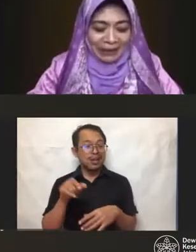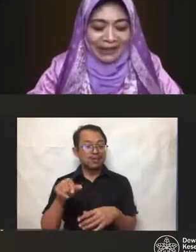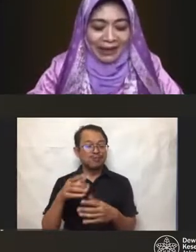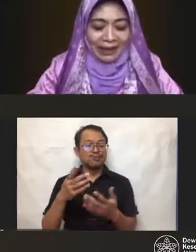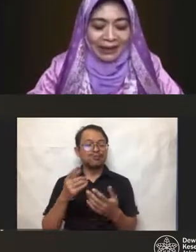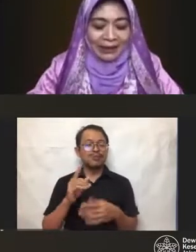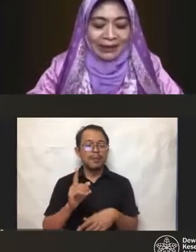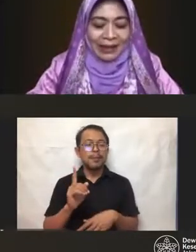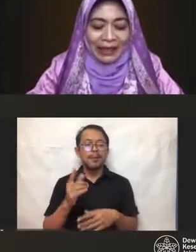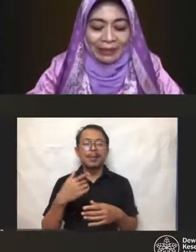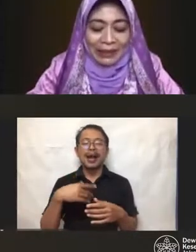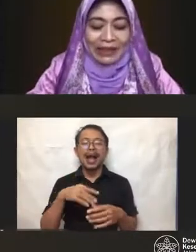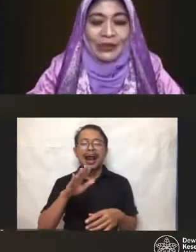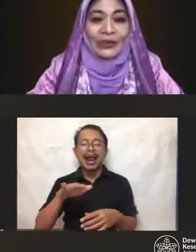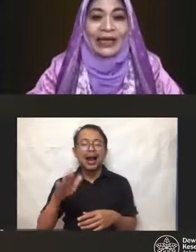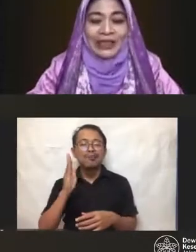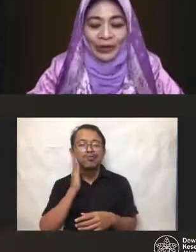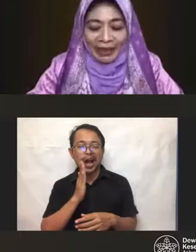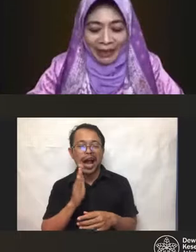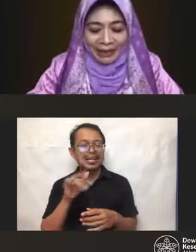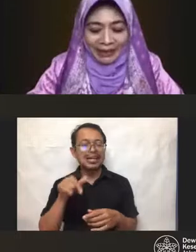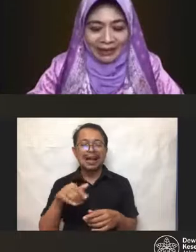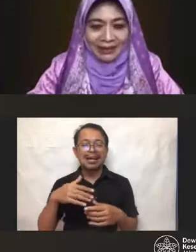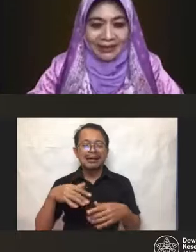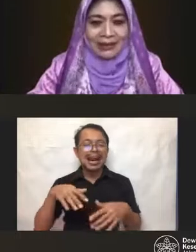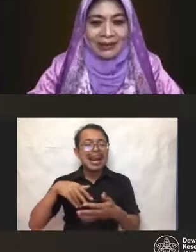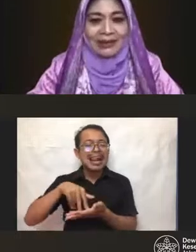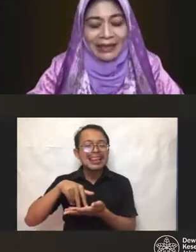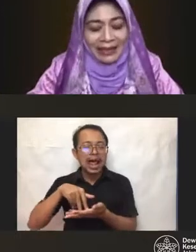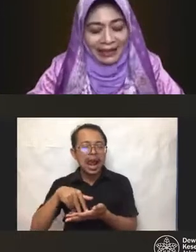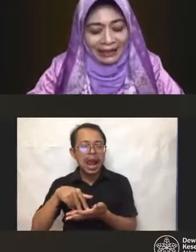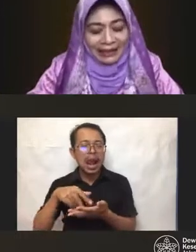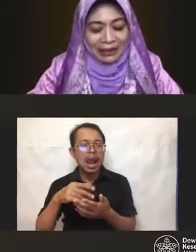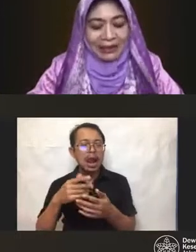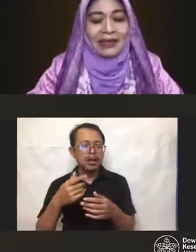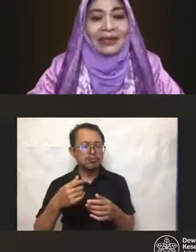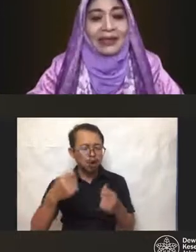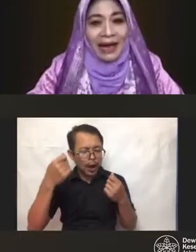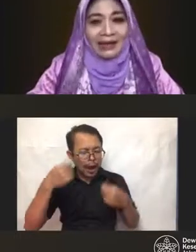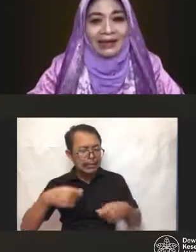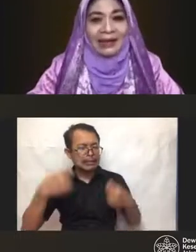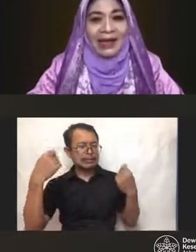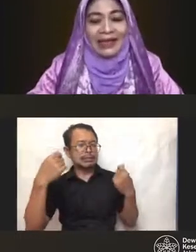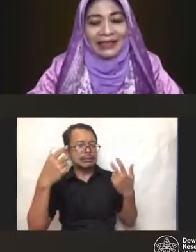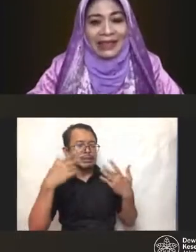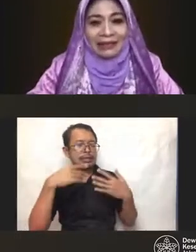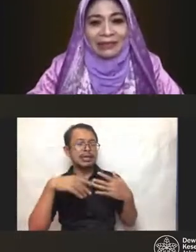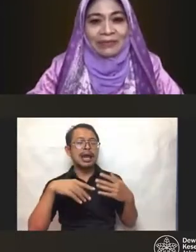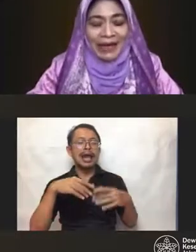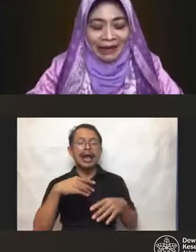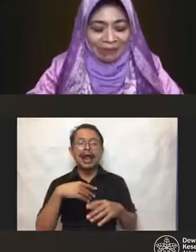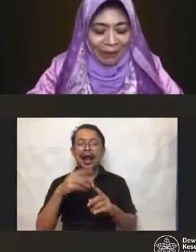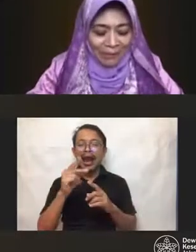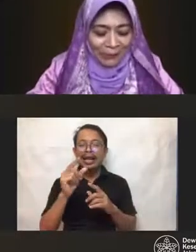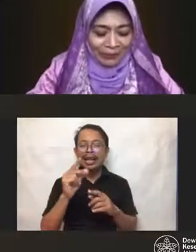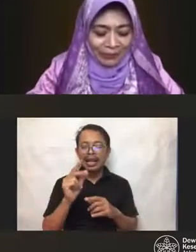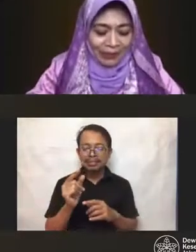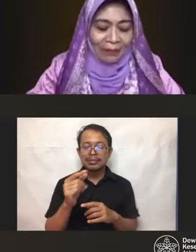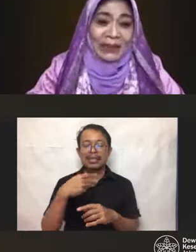generasi milenial, terhadap kecenderungan intoleransi, radikalisme, dan ekstremisme